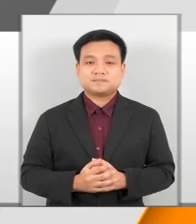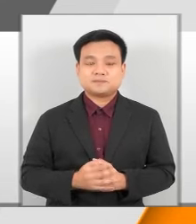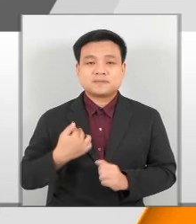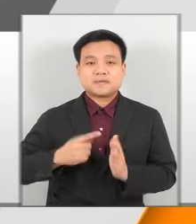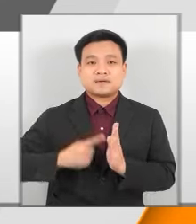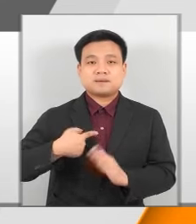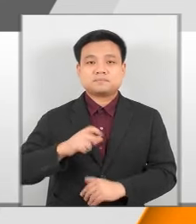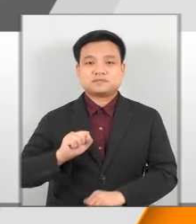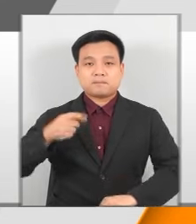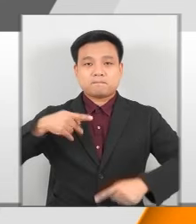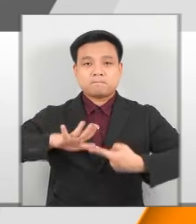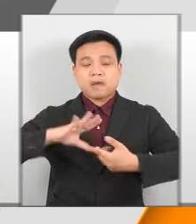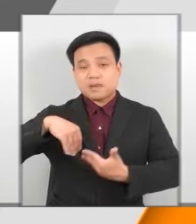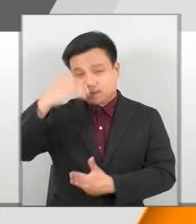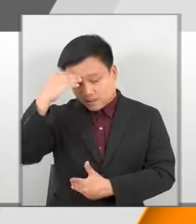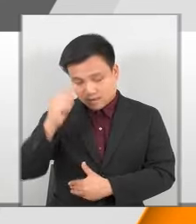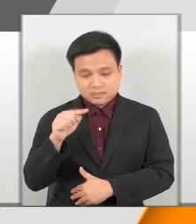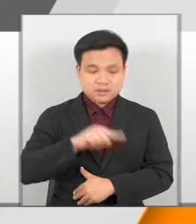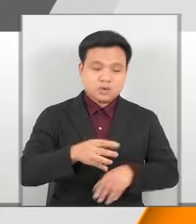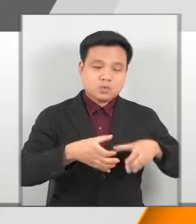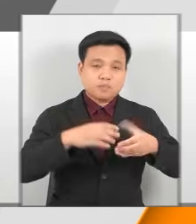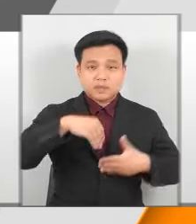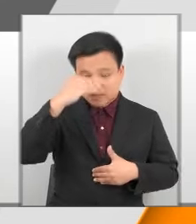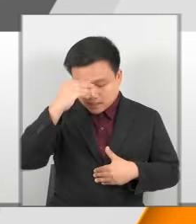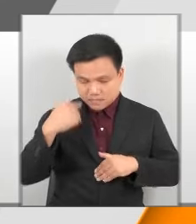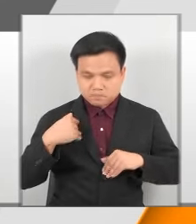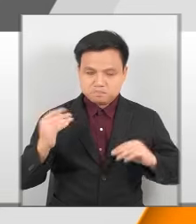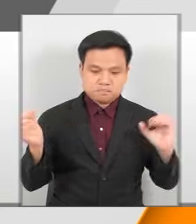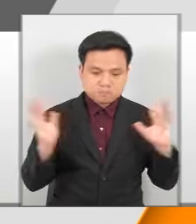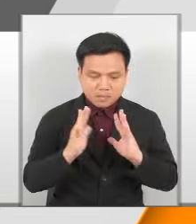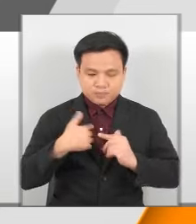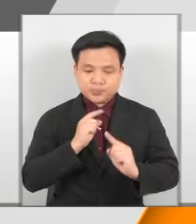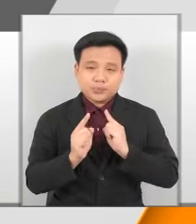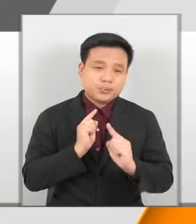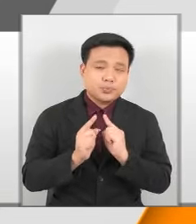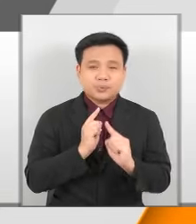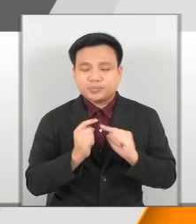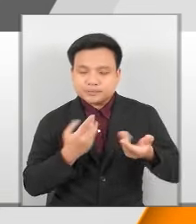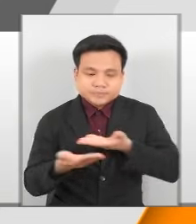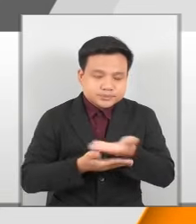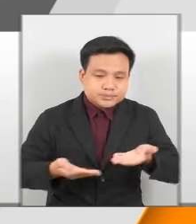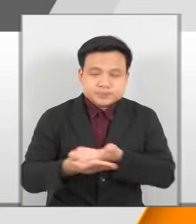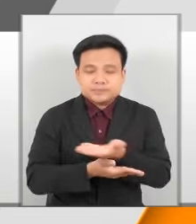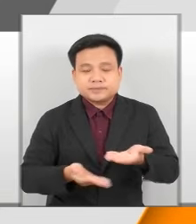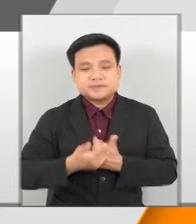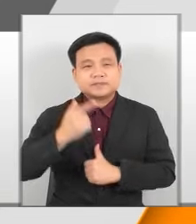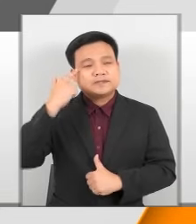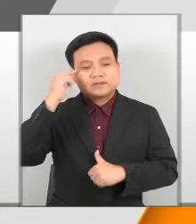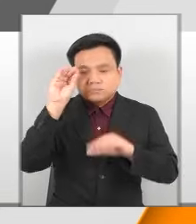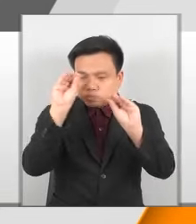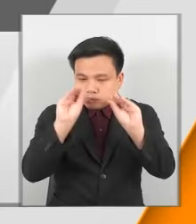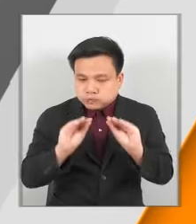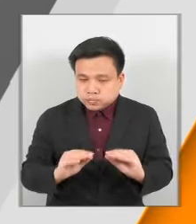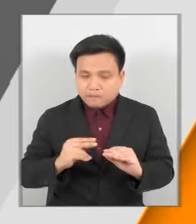ผู้ปกครองก็ได้ได้ทำงานร่วมกันนะครับได้กำหนดระเบียบการแต่งกายซึ่งก็